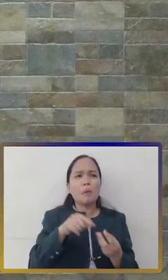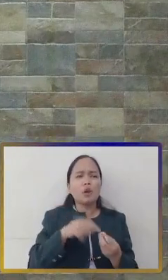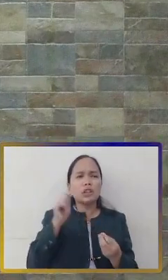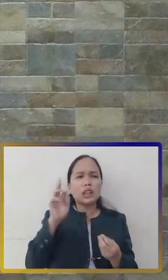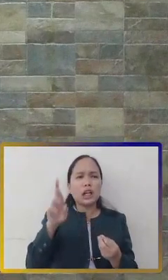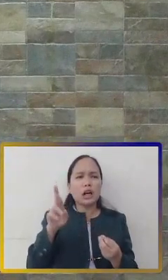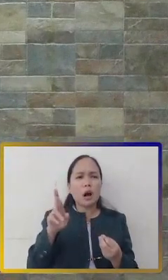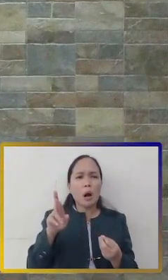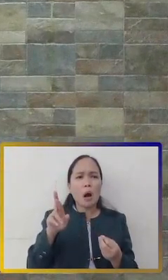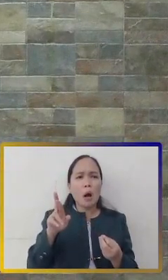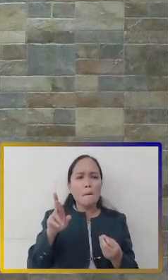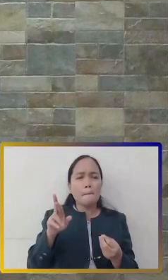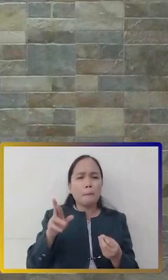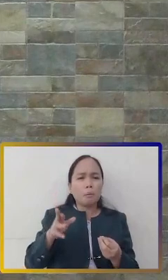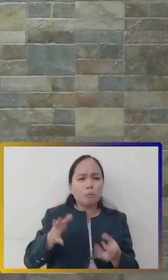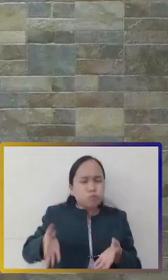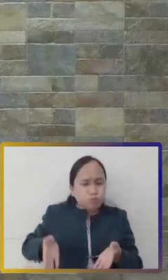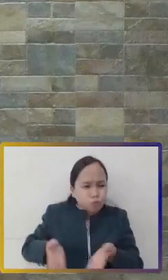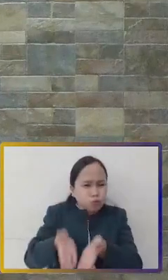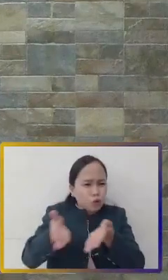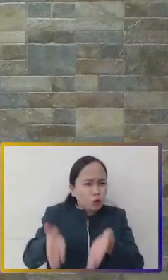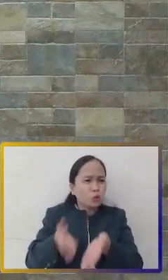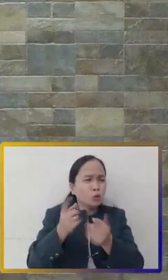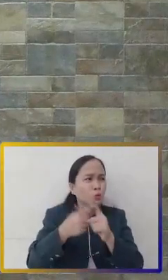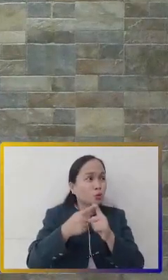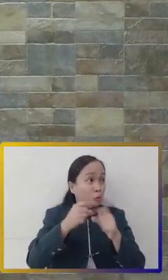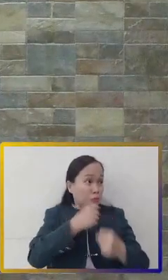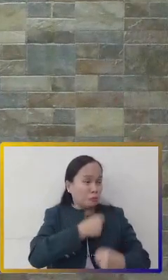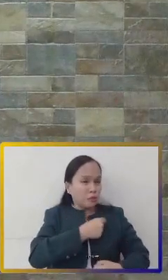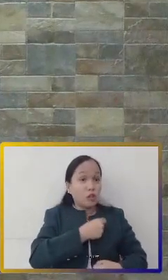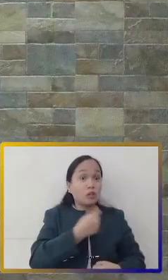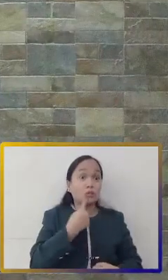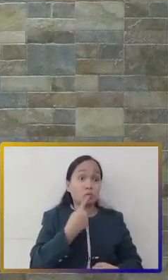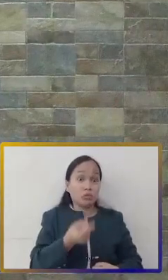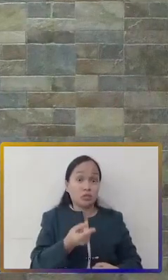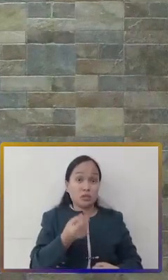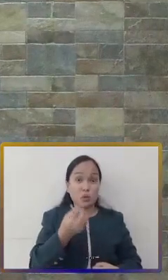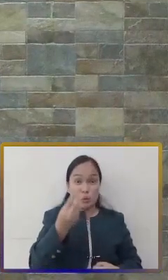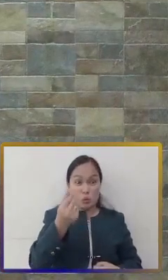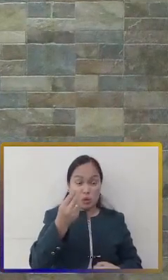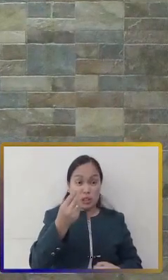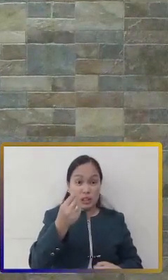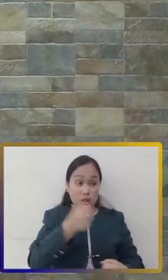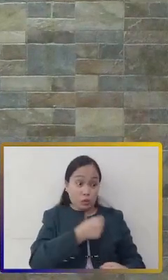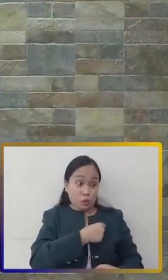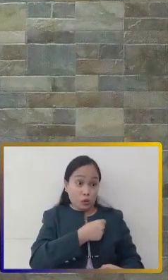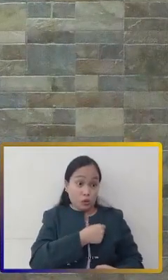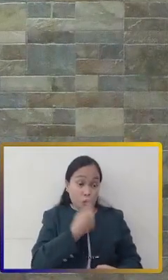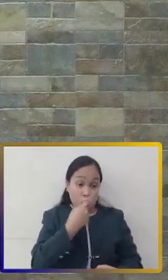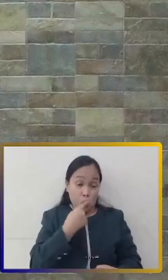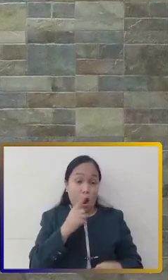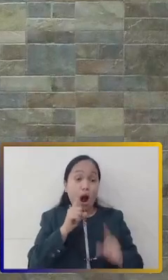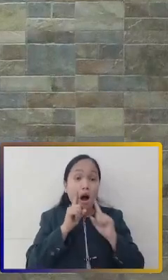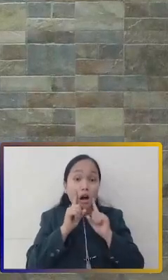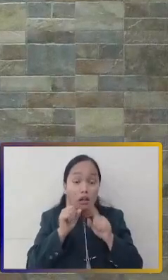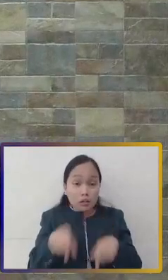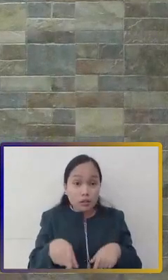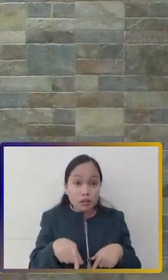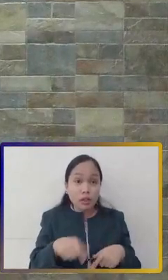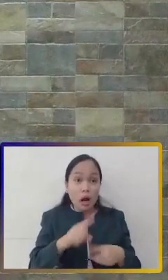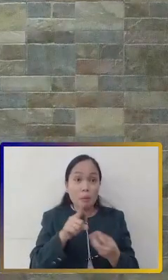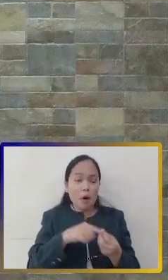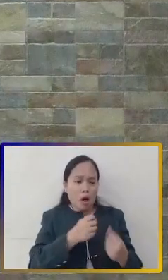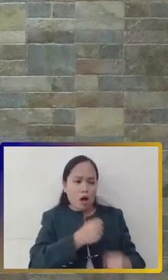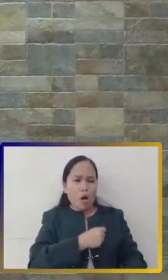motivation sa pagsusundalo. Ang sagot niya ni Sir Noel, ay nako, bihira ka na makahanap ngayon ng aplikante na kasundaluhan na